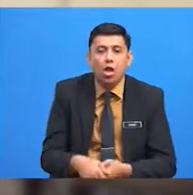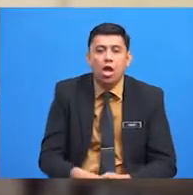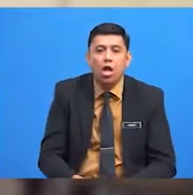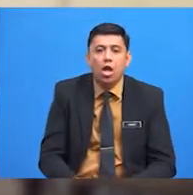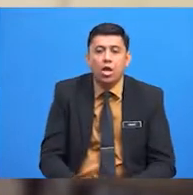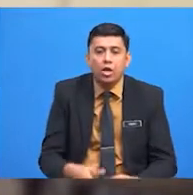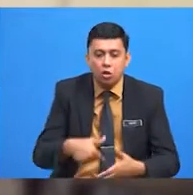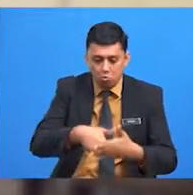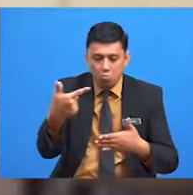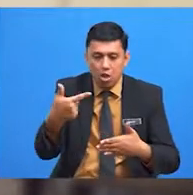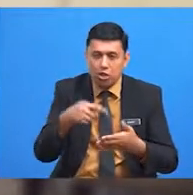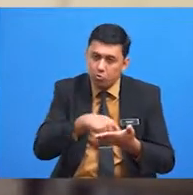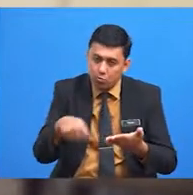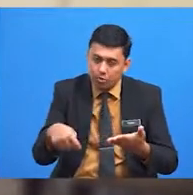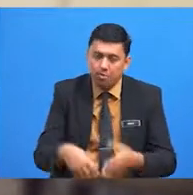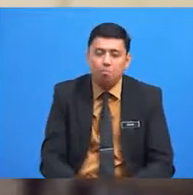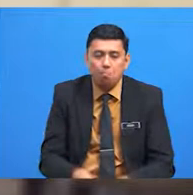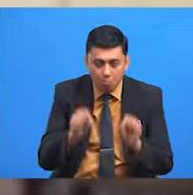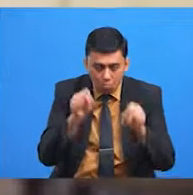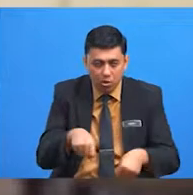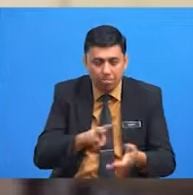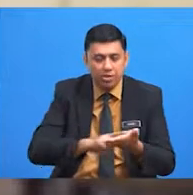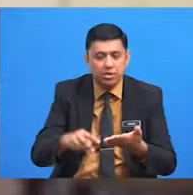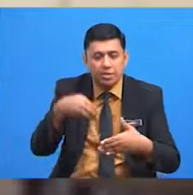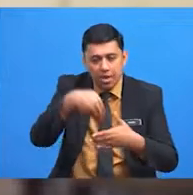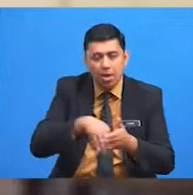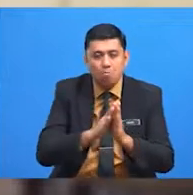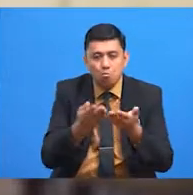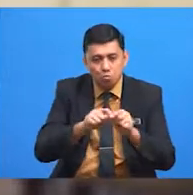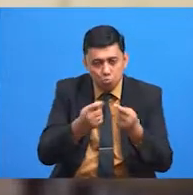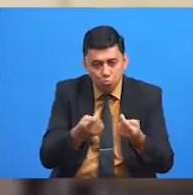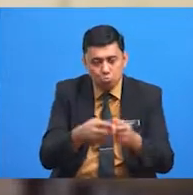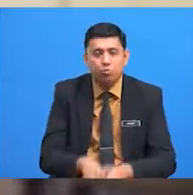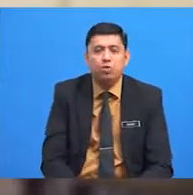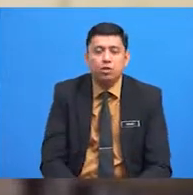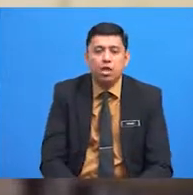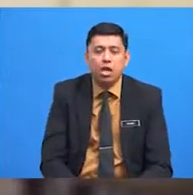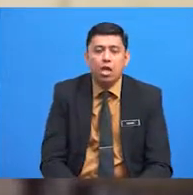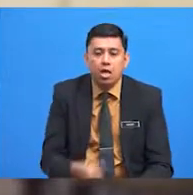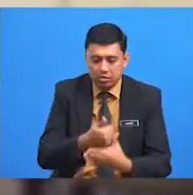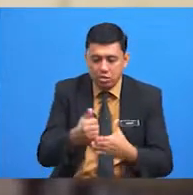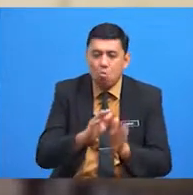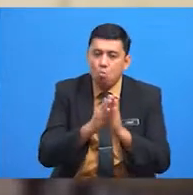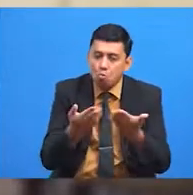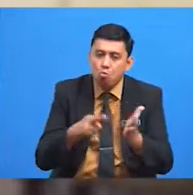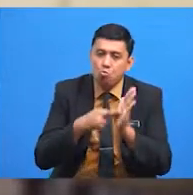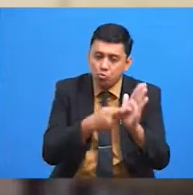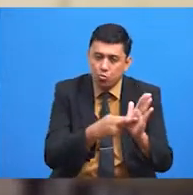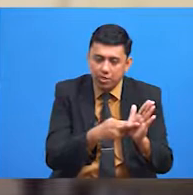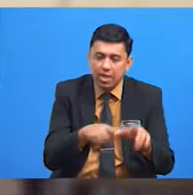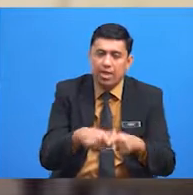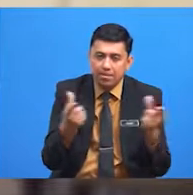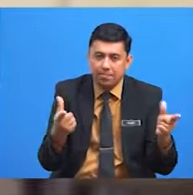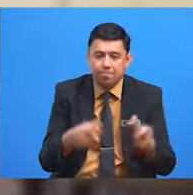baca atau dapati daripada buku teks maupun buku-buku rujukan yang lain. Kita lanjut